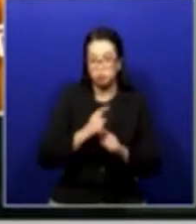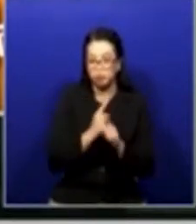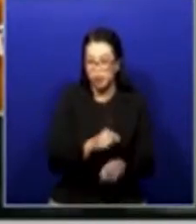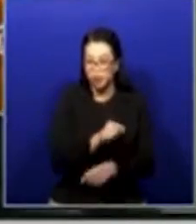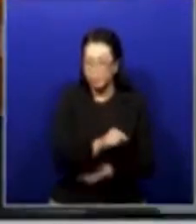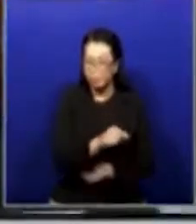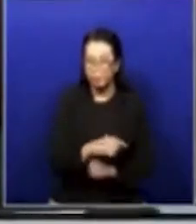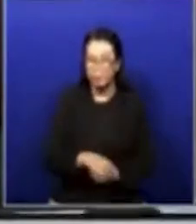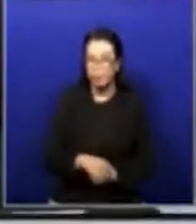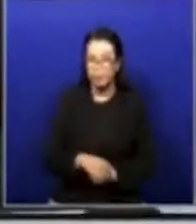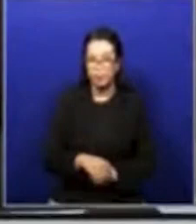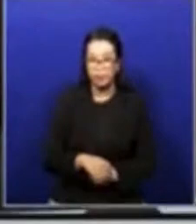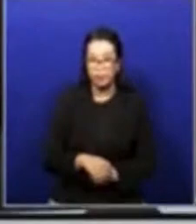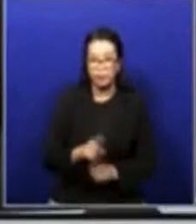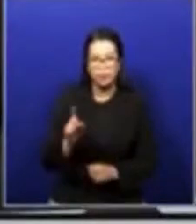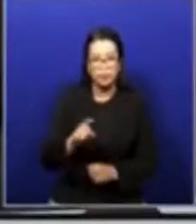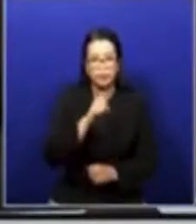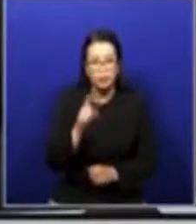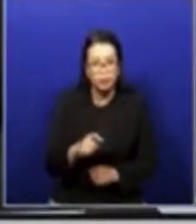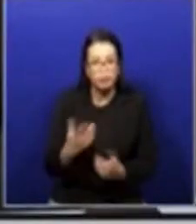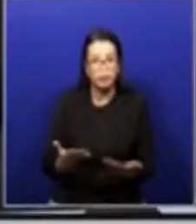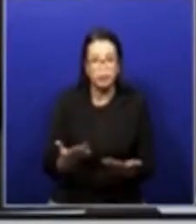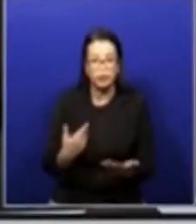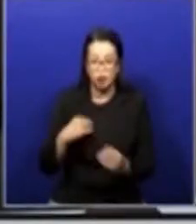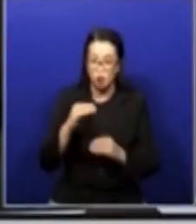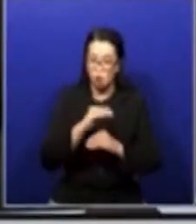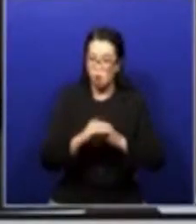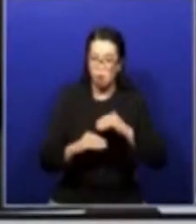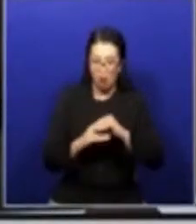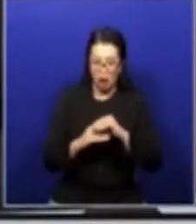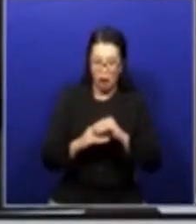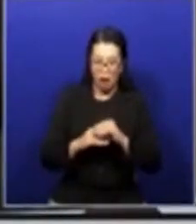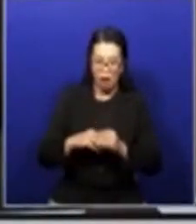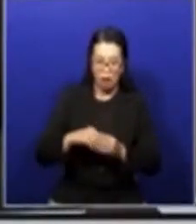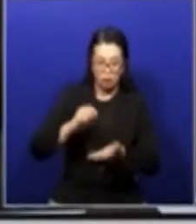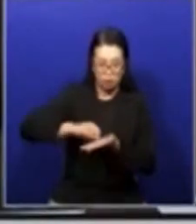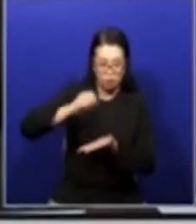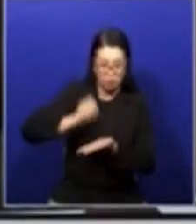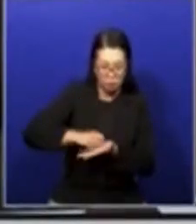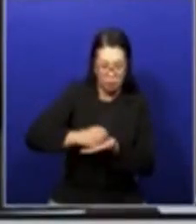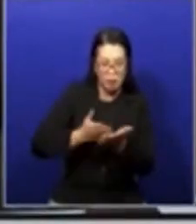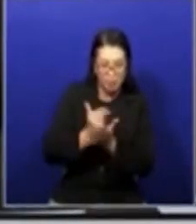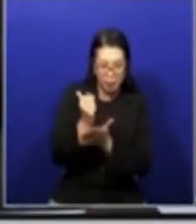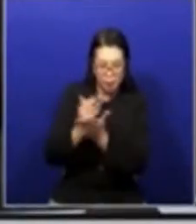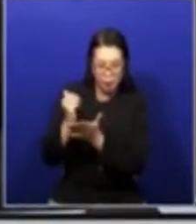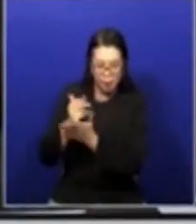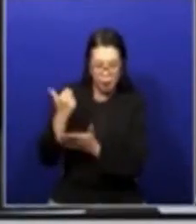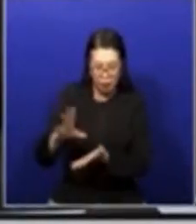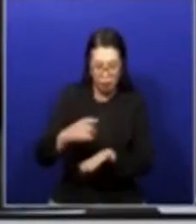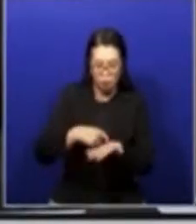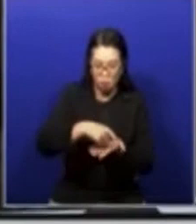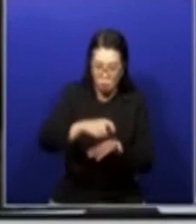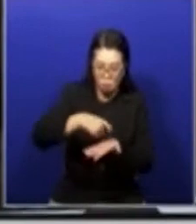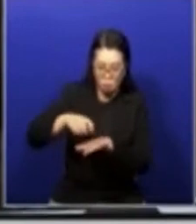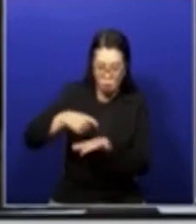ท่านถามในประเด็นที่ว่าโครงการที่เราอนุมัติไปแล้วนั้นหลังจากเกิดสถานการณ์โควิด